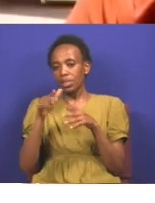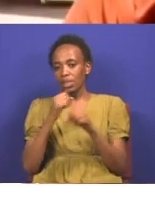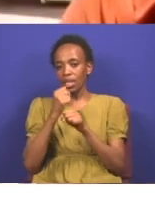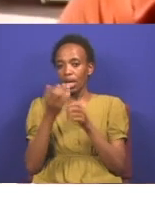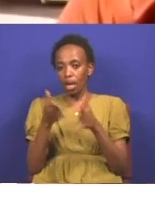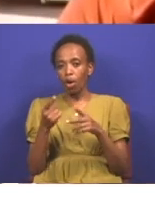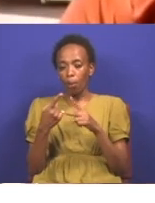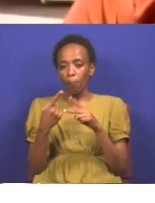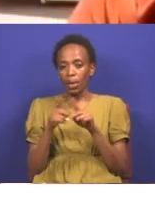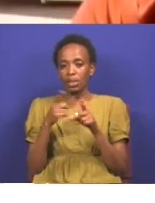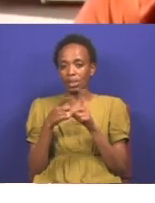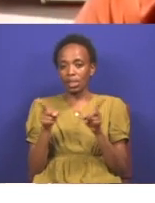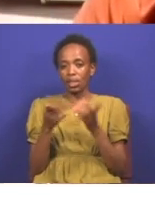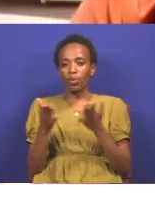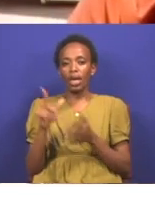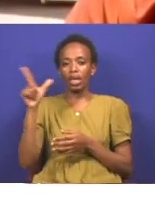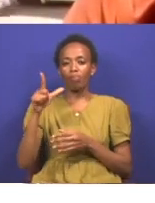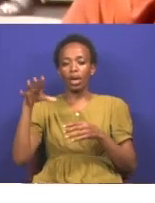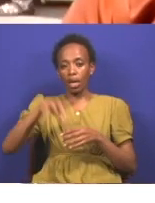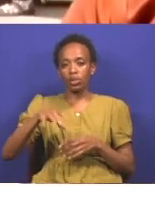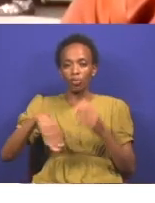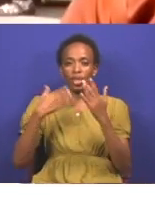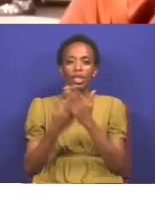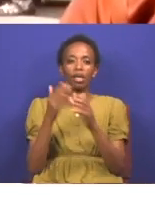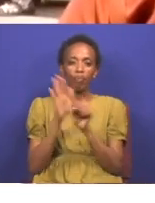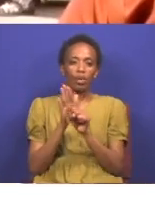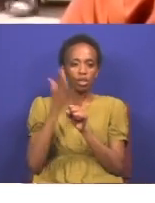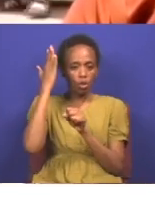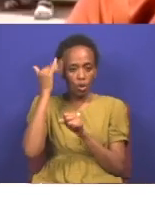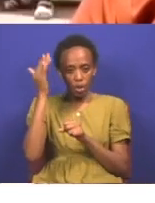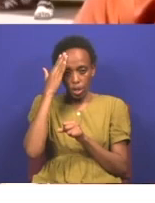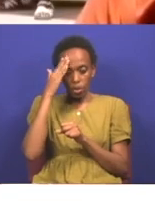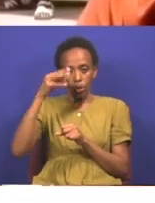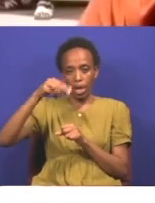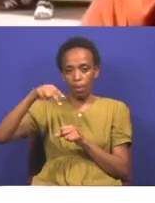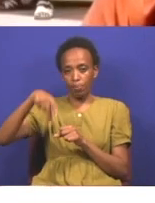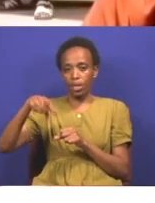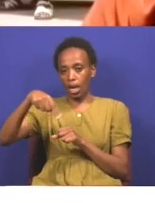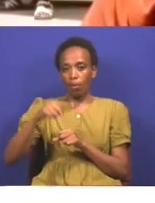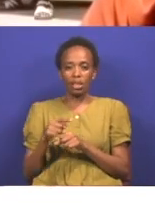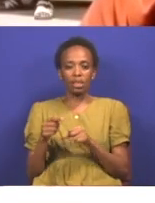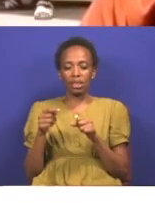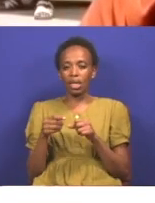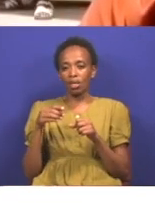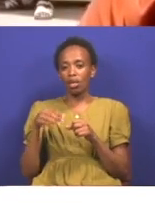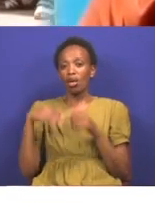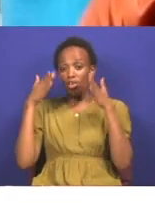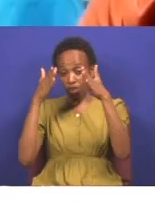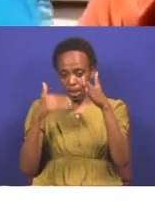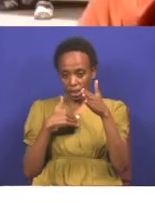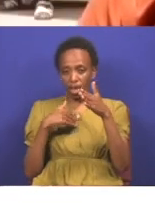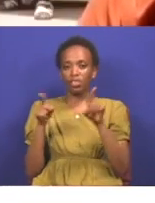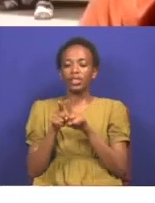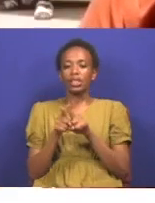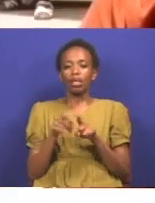ni walianzia na Laikipia County. Na tunashukuru sana sababu tunajua ya kwamba hao wabunge wetu ni watu ambao wanaangalia mbele. Hao wabunge